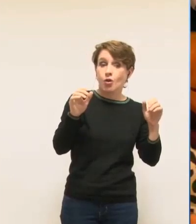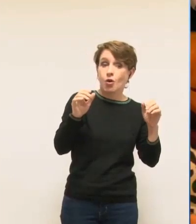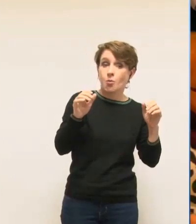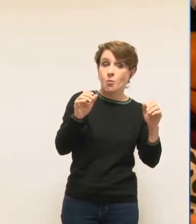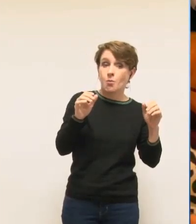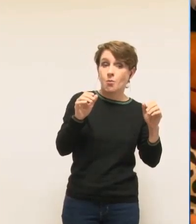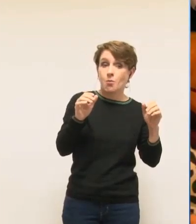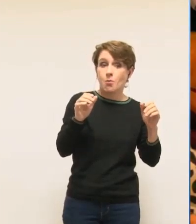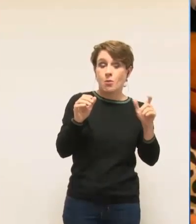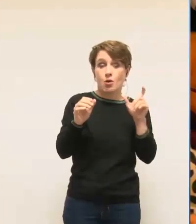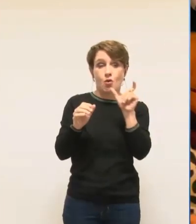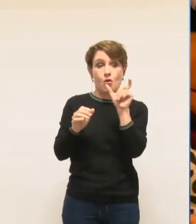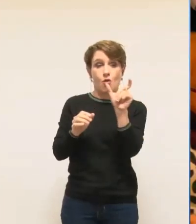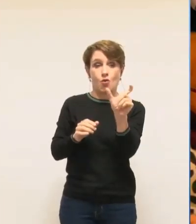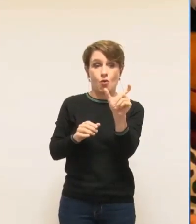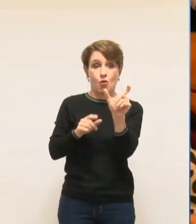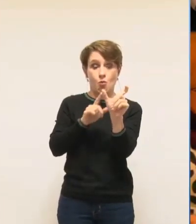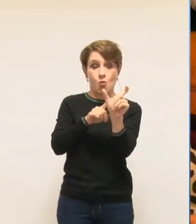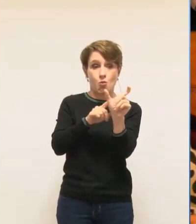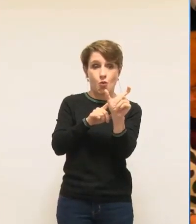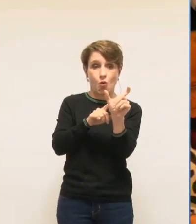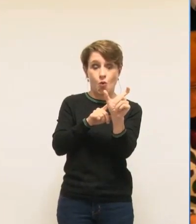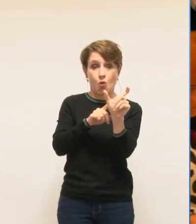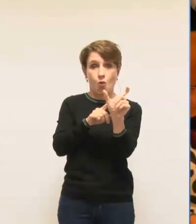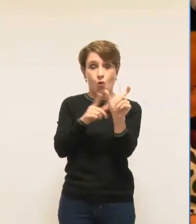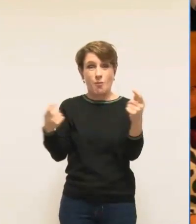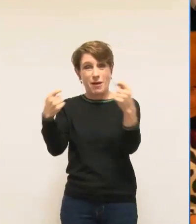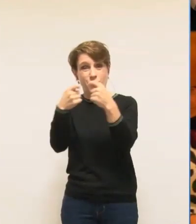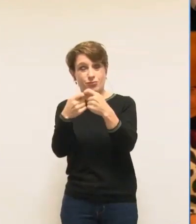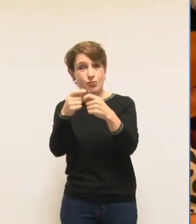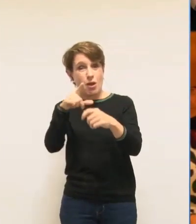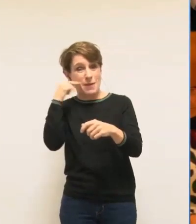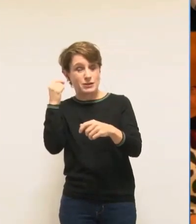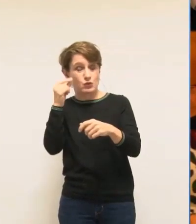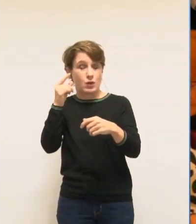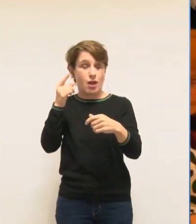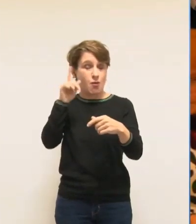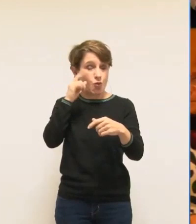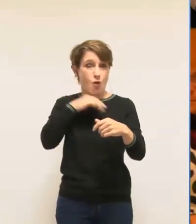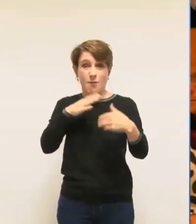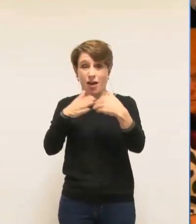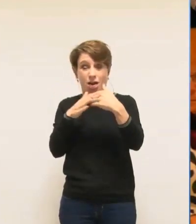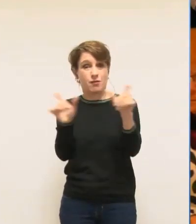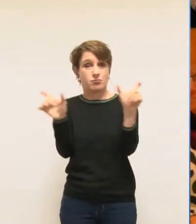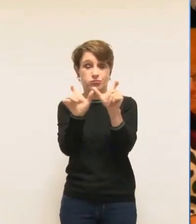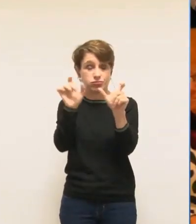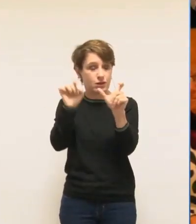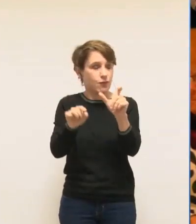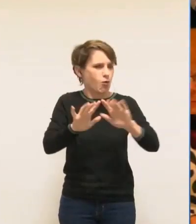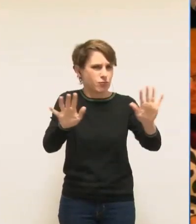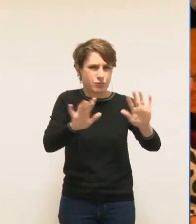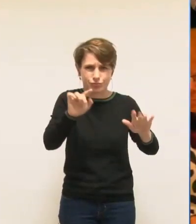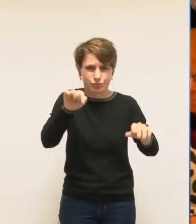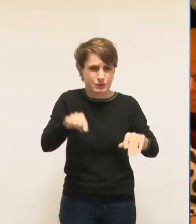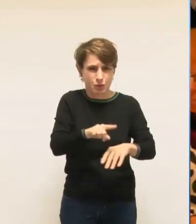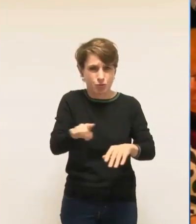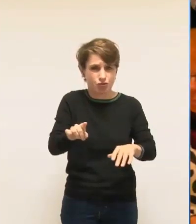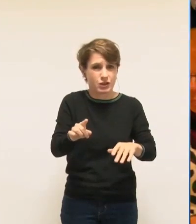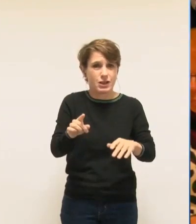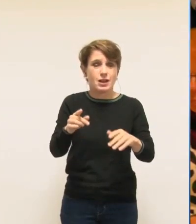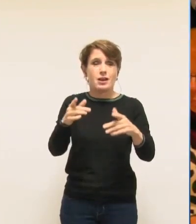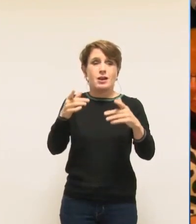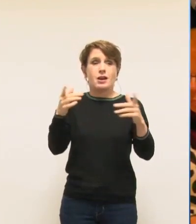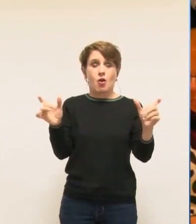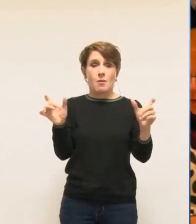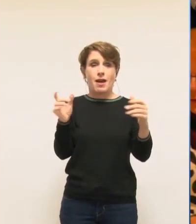plus proche au nom de la supériorité du masculin. L'accord de voisinage a substitué dans toutes les langues romanes.